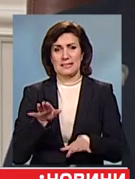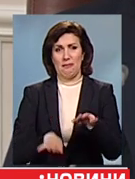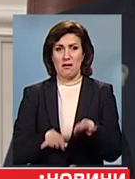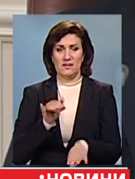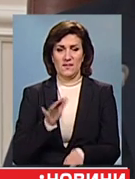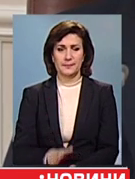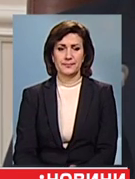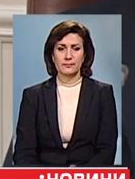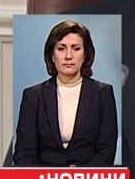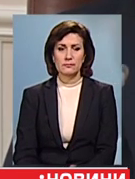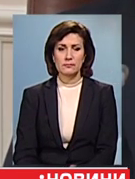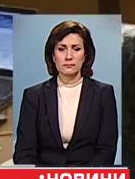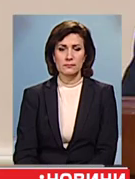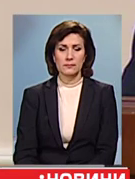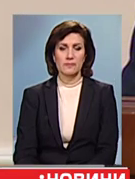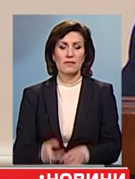складів.